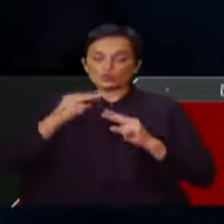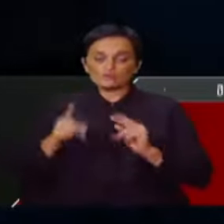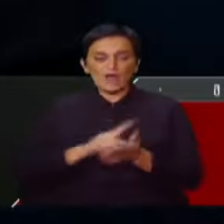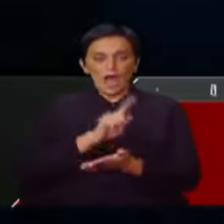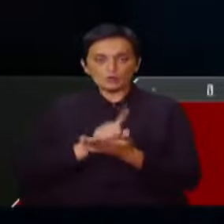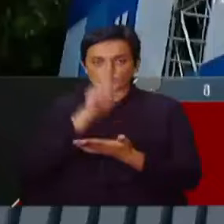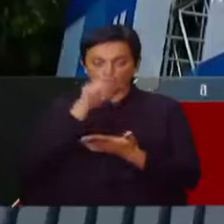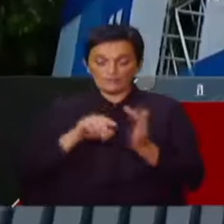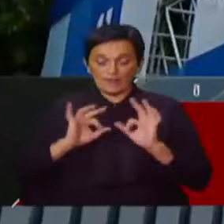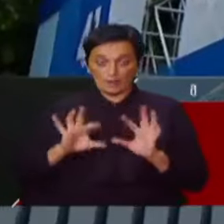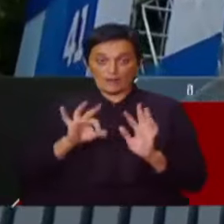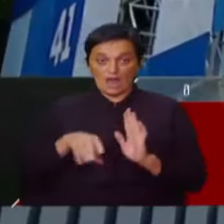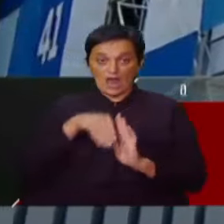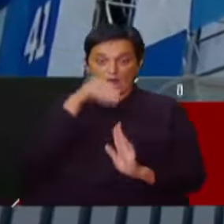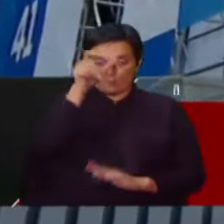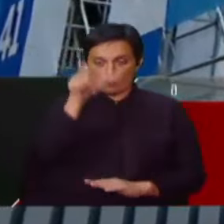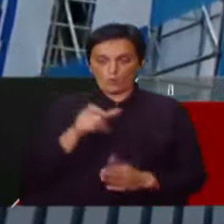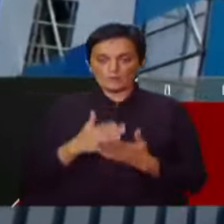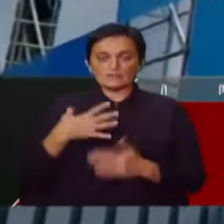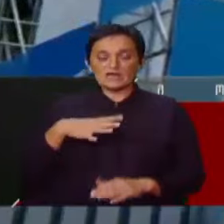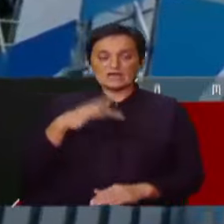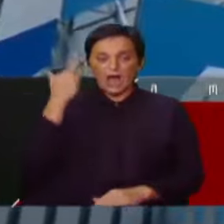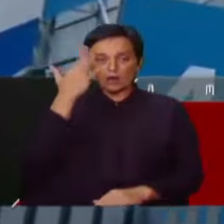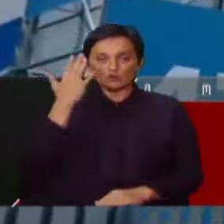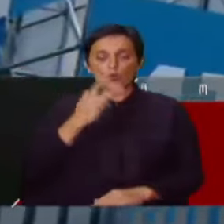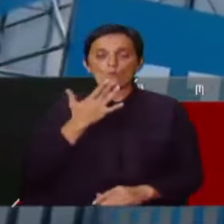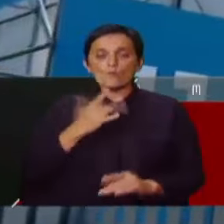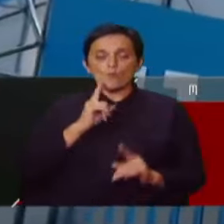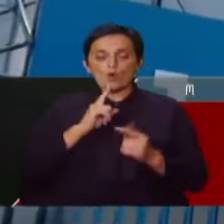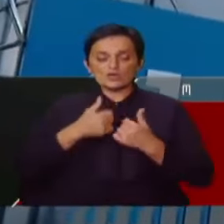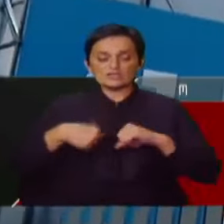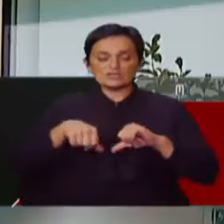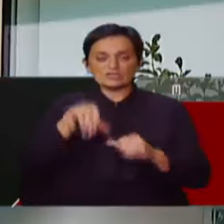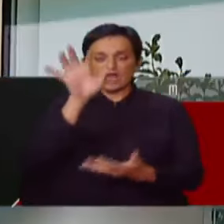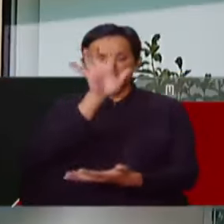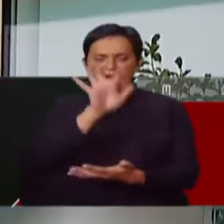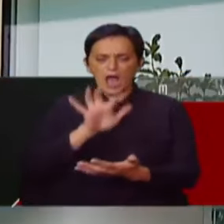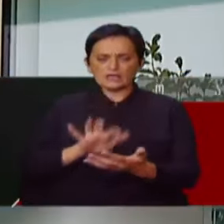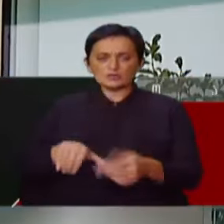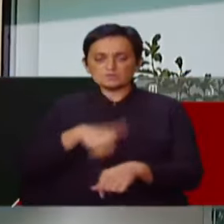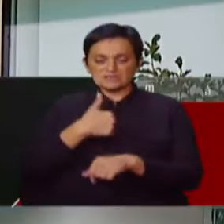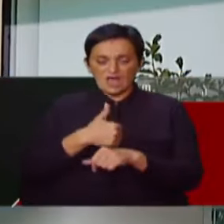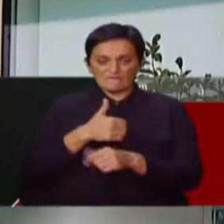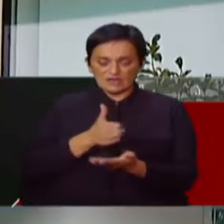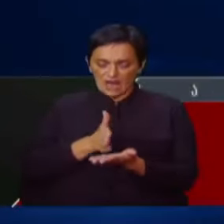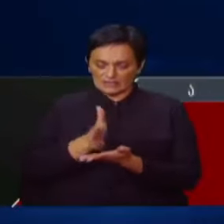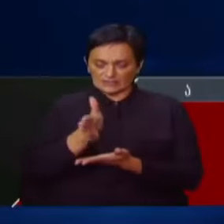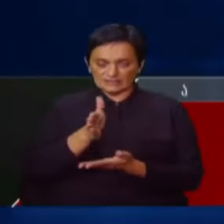აუცილებლობაში დაარწმუნონ. სწორედ ამომრჩეველია ქართული ოცნების პოლიცსაბჭოს ვრცელი განცხადების მთავარი ადრესატი.